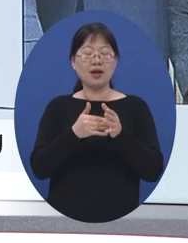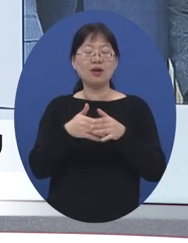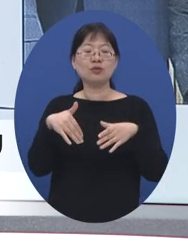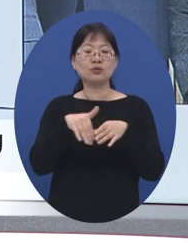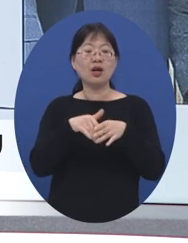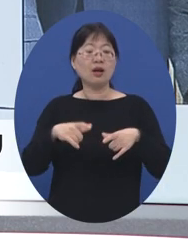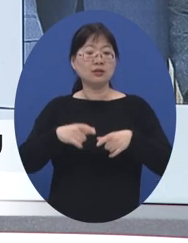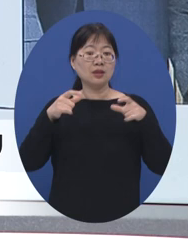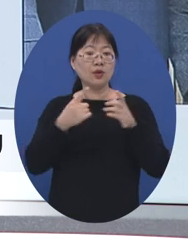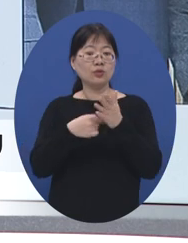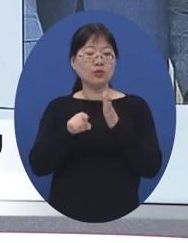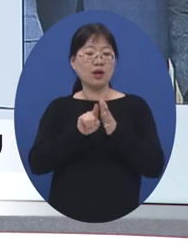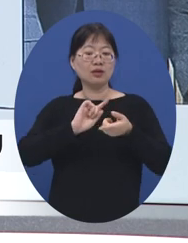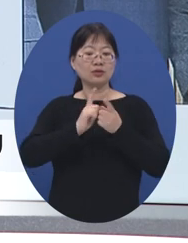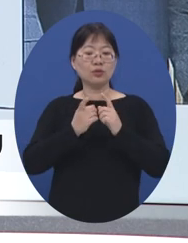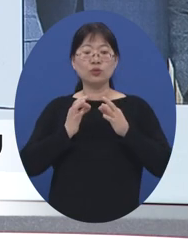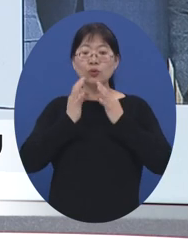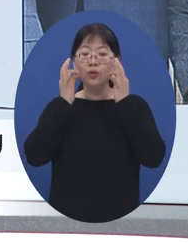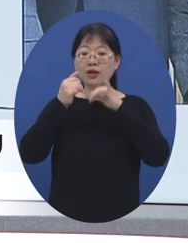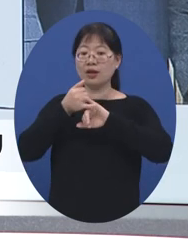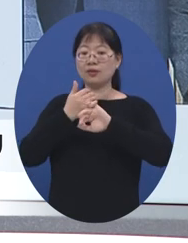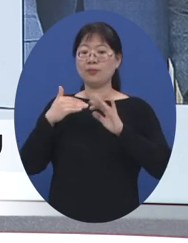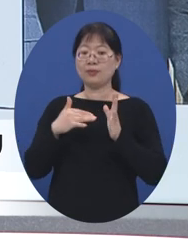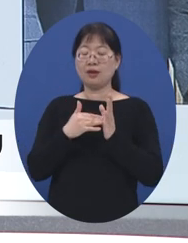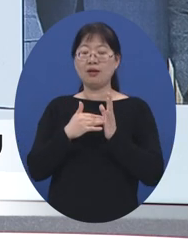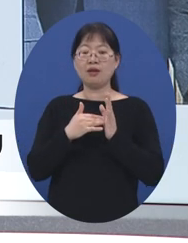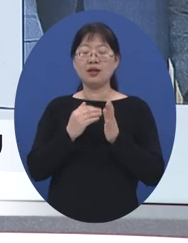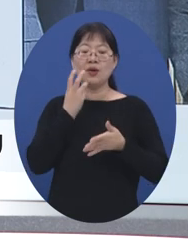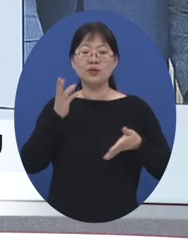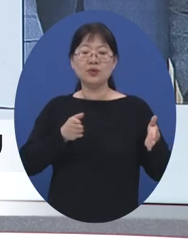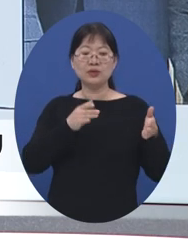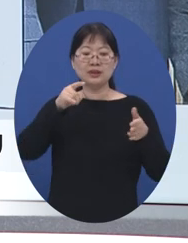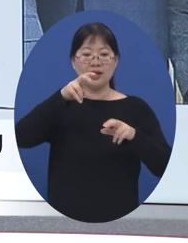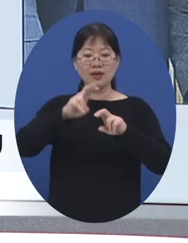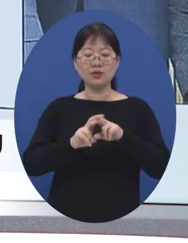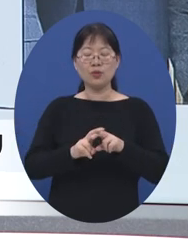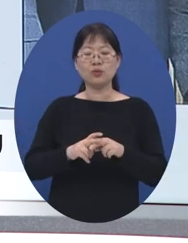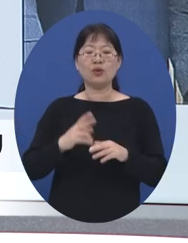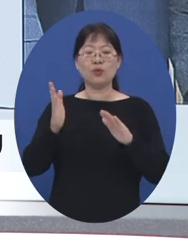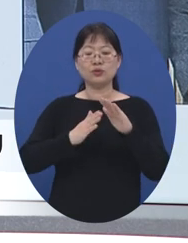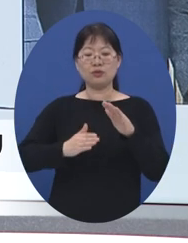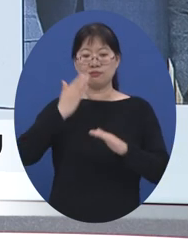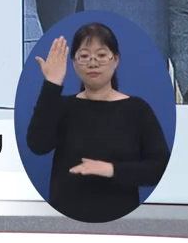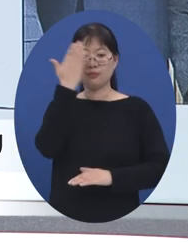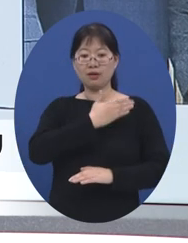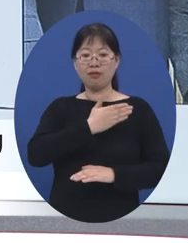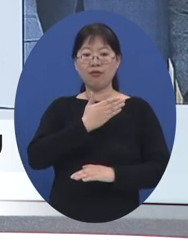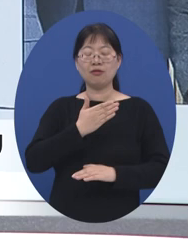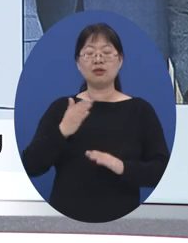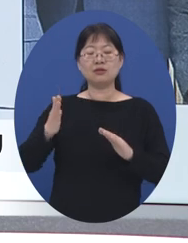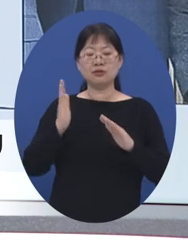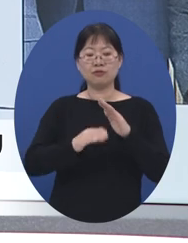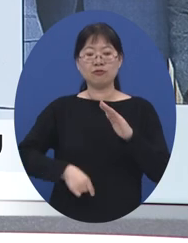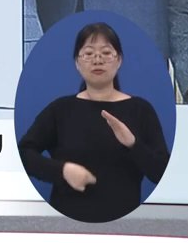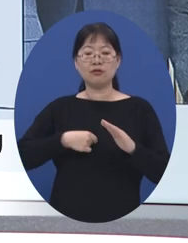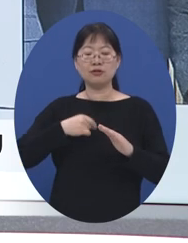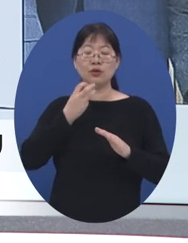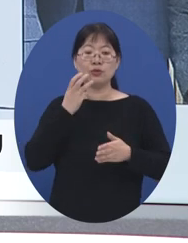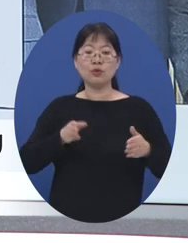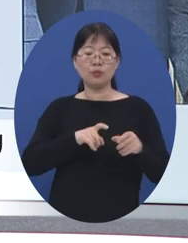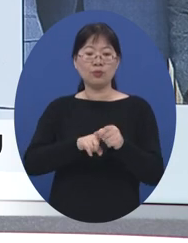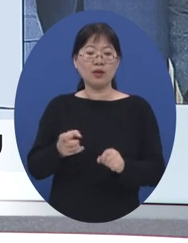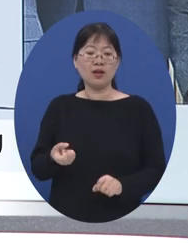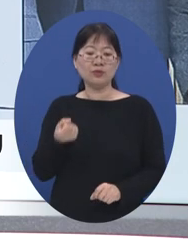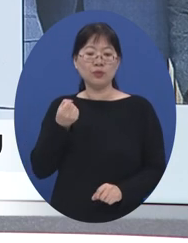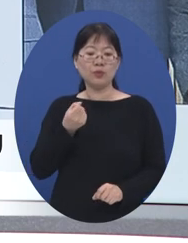확산하는 데 서로 노력하기로 했는데요. 경기도는 이 자리에서 공정하고 투명하며 정의로운 경기도를 목표로 한 공정